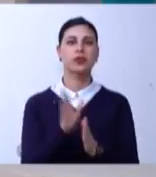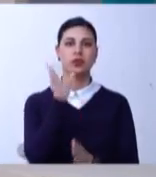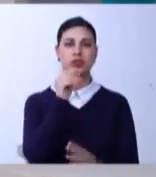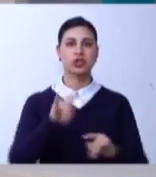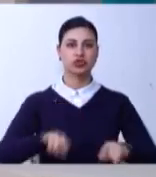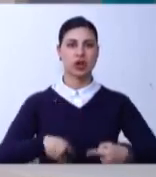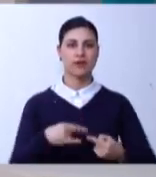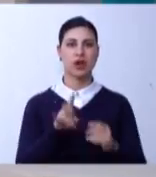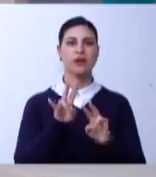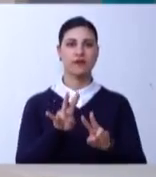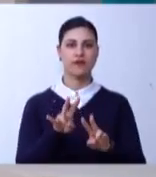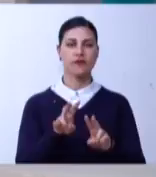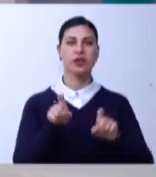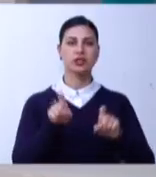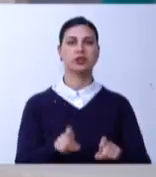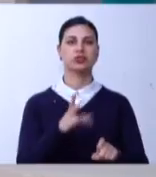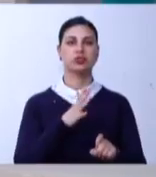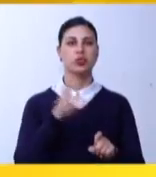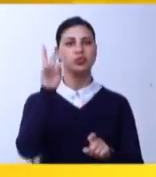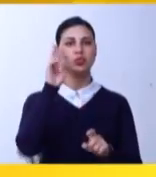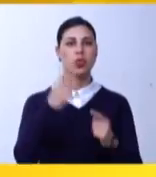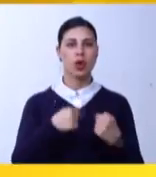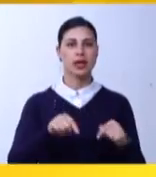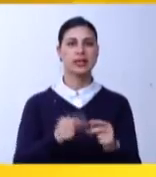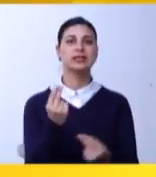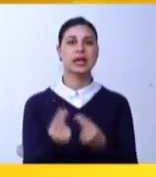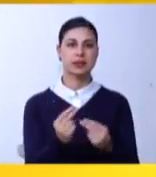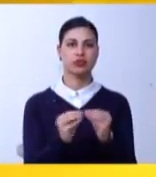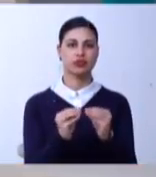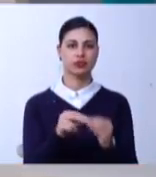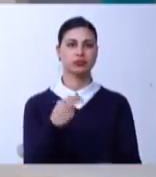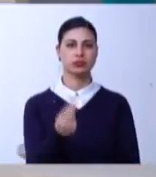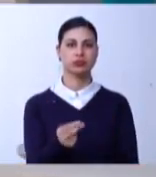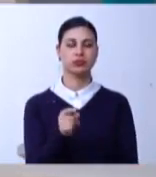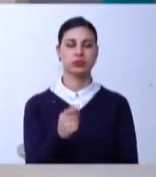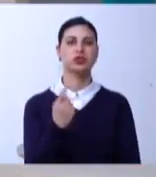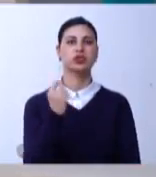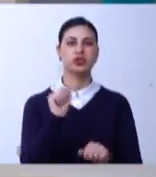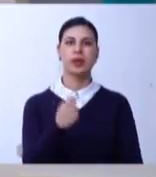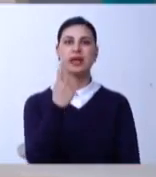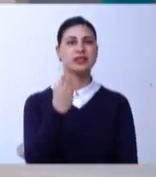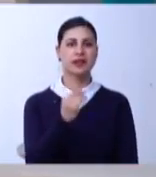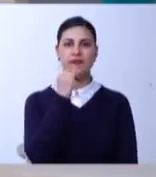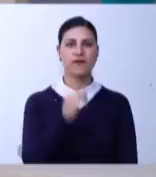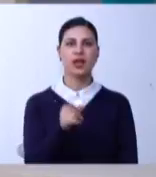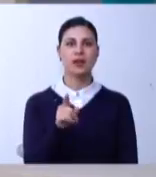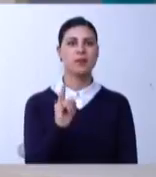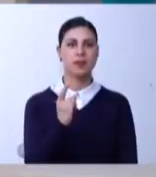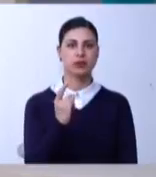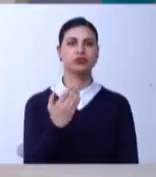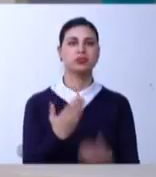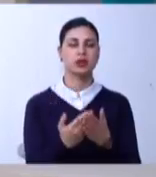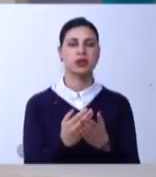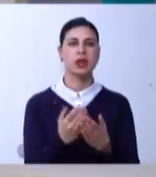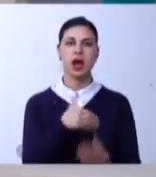ჩაცმული დაჯდეს ქოთანზე, დაჯდეს და ამ სათამაშოს ვუტოვებთ. ისე ითამაშოს. ეს შეიძლება ერთ დღეს არ იყოს გაგრძელება და